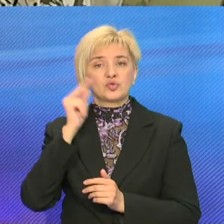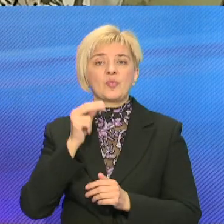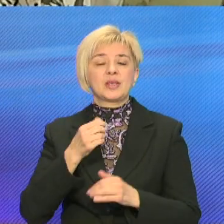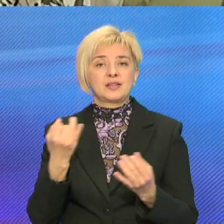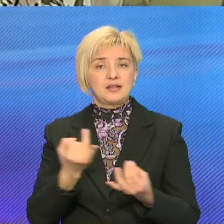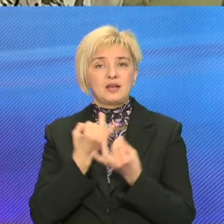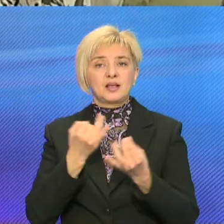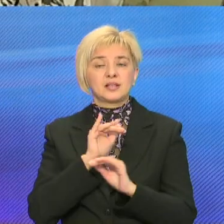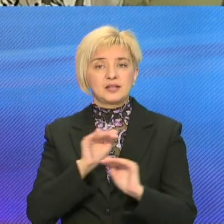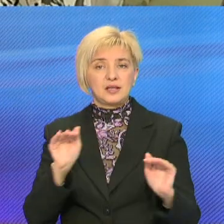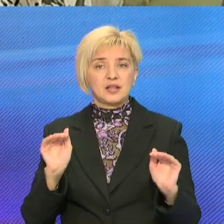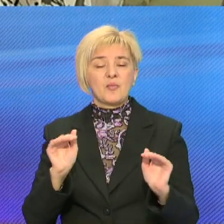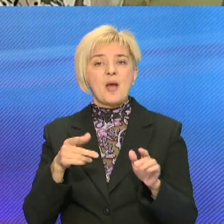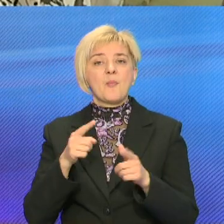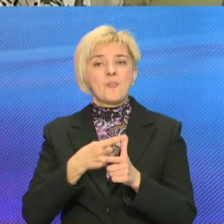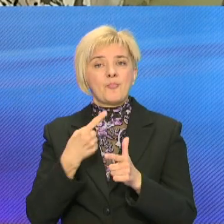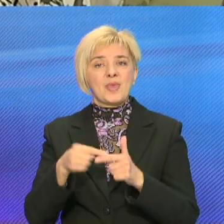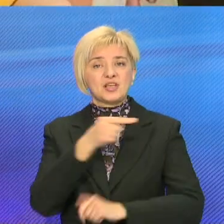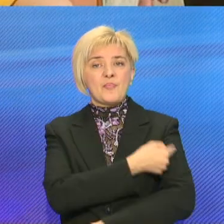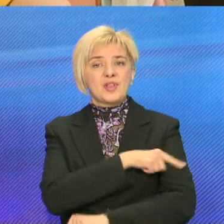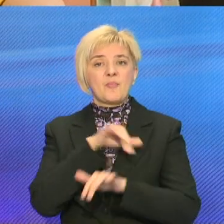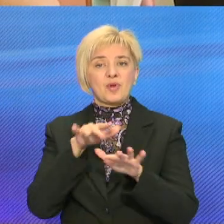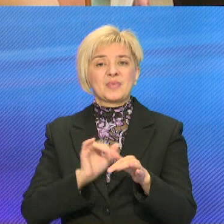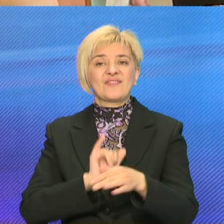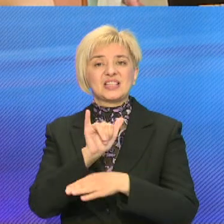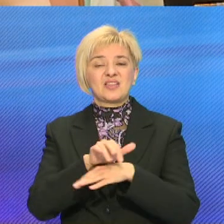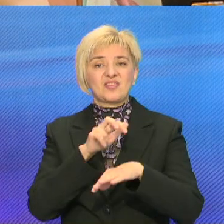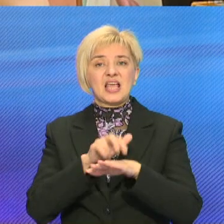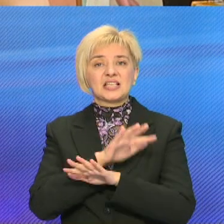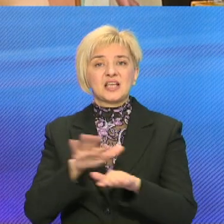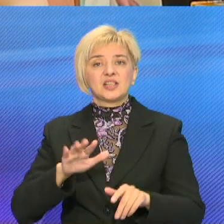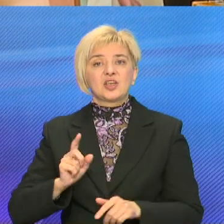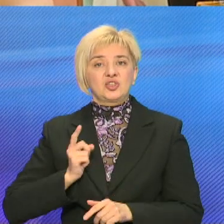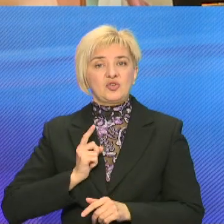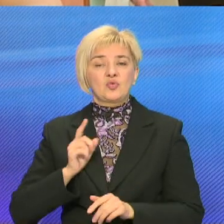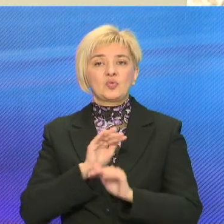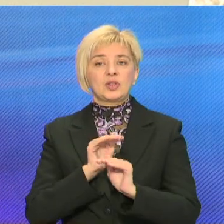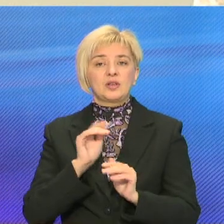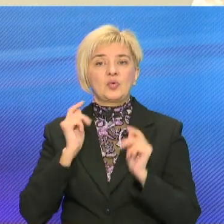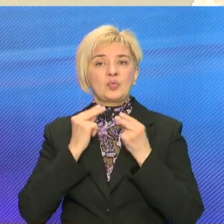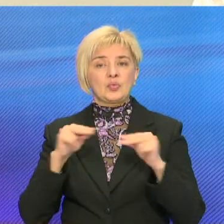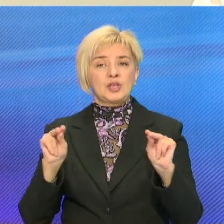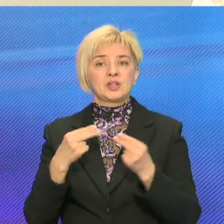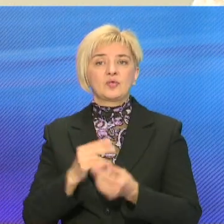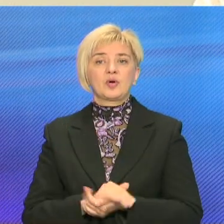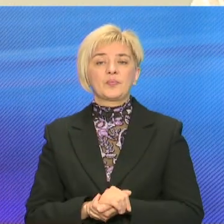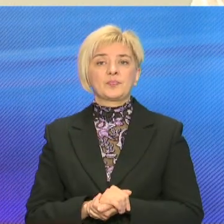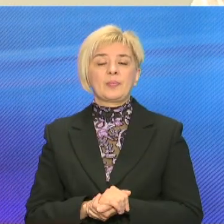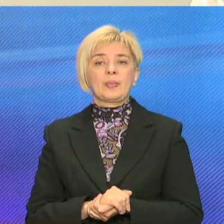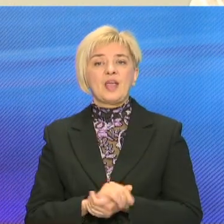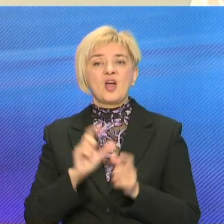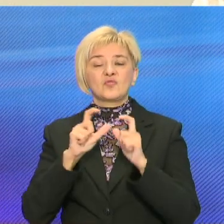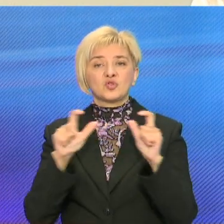Таму паміж медицинскими процедурами и визитами у врачоў дети с нетерпением чакают наставников. В школе преподаватели